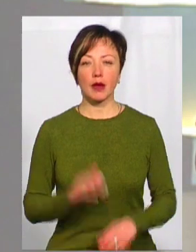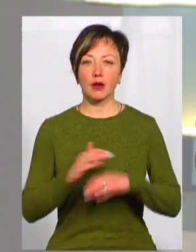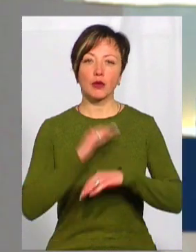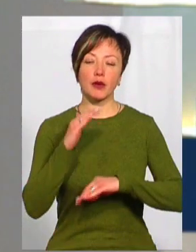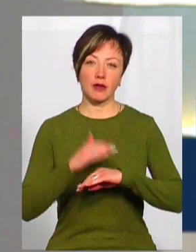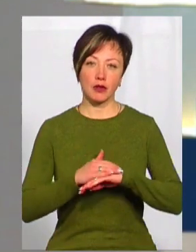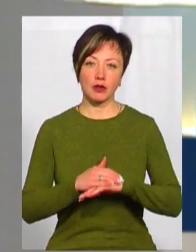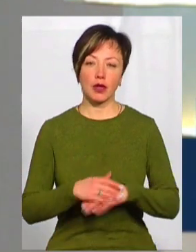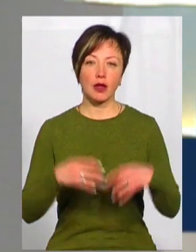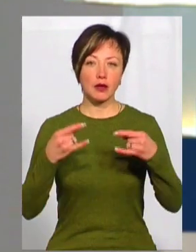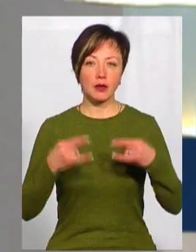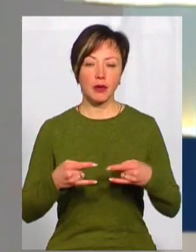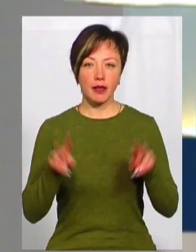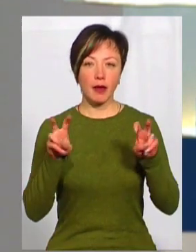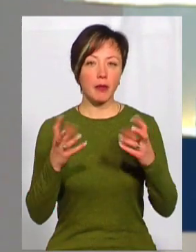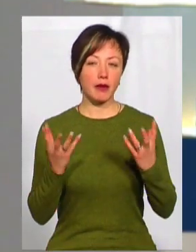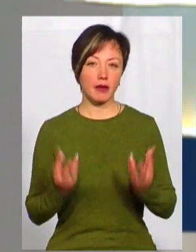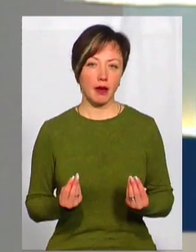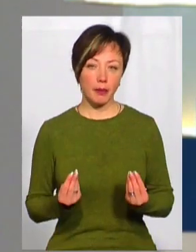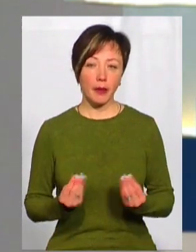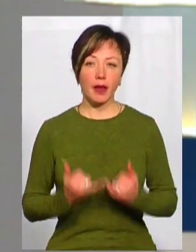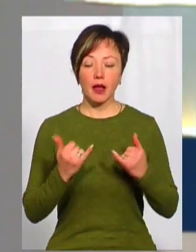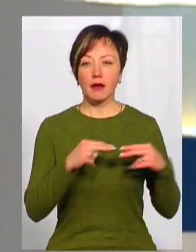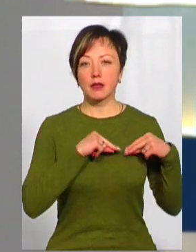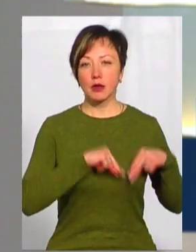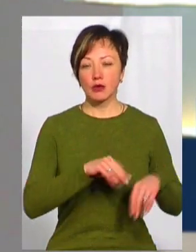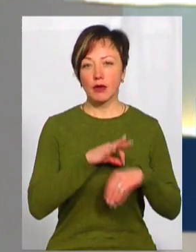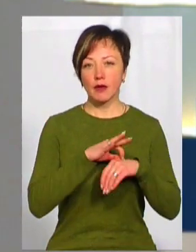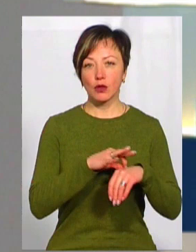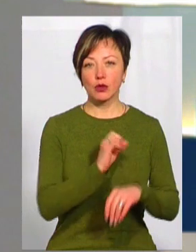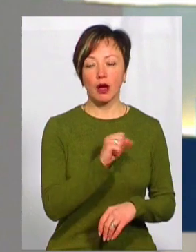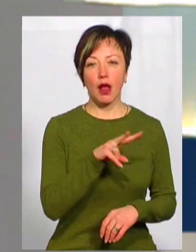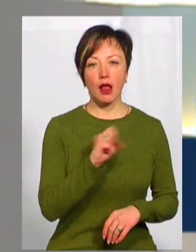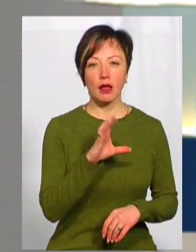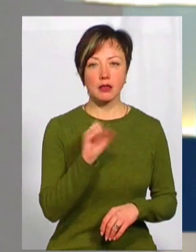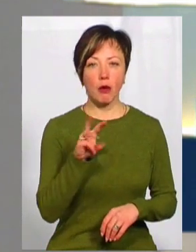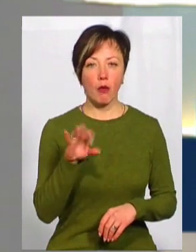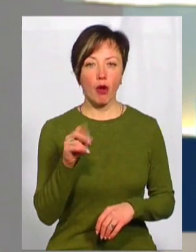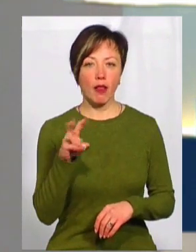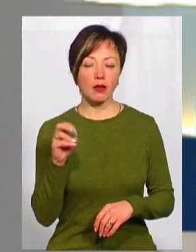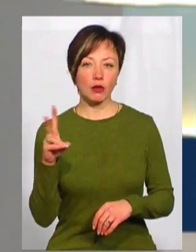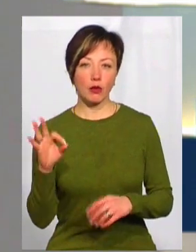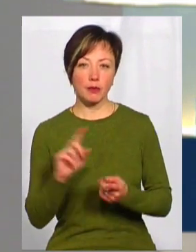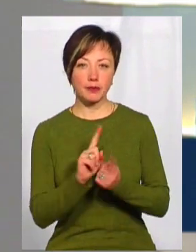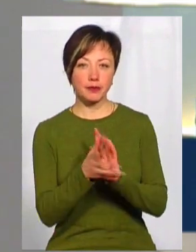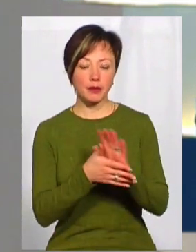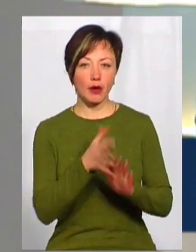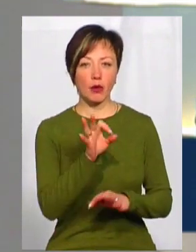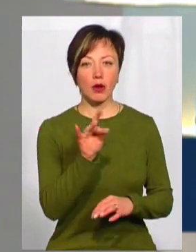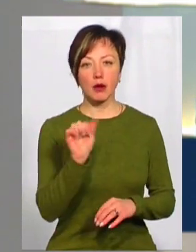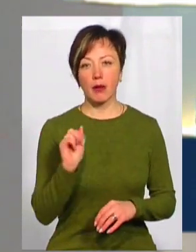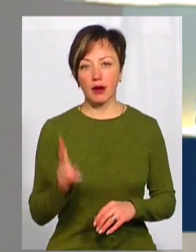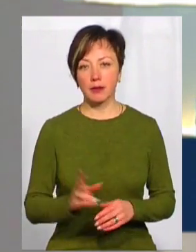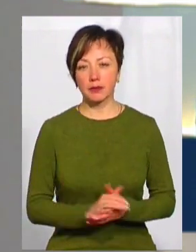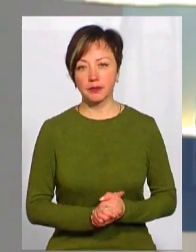Добрий вечір. На Суспільному тема дня. У студії для вас працюють ведуча Алла Самойленко, на жестову мову перекладає